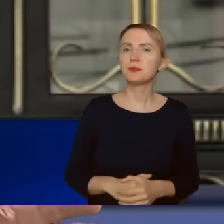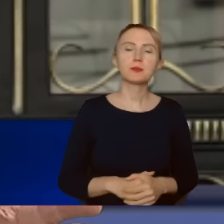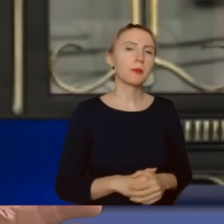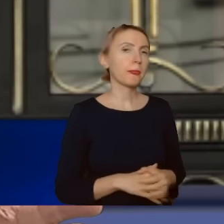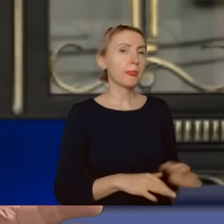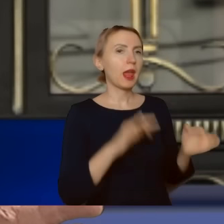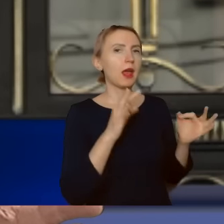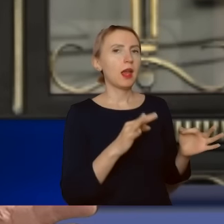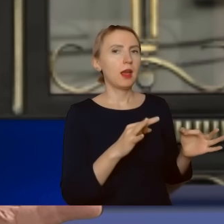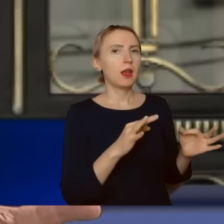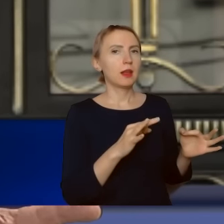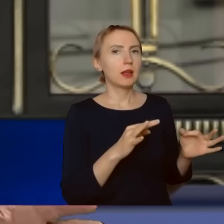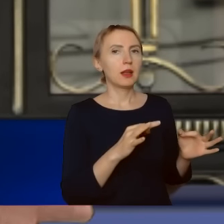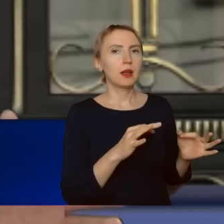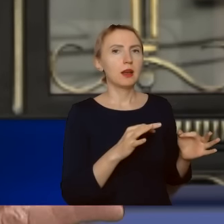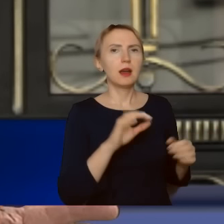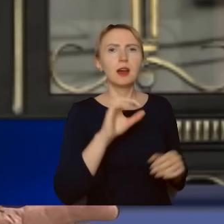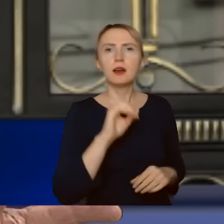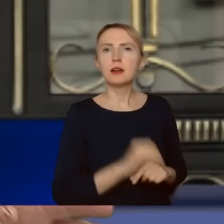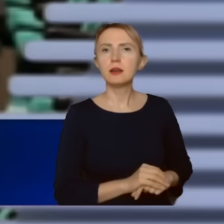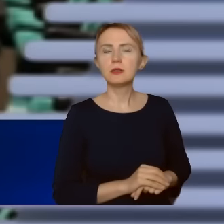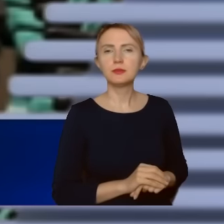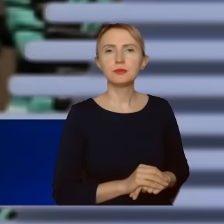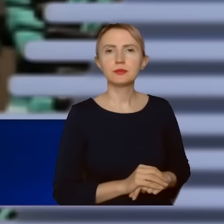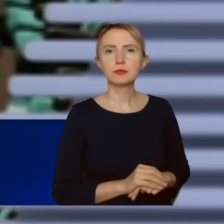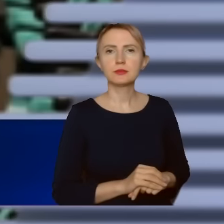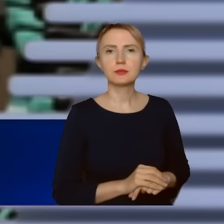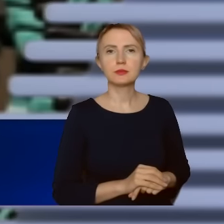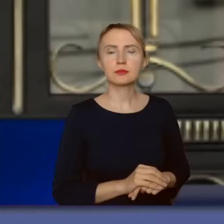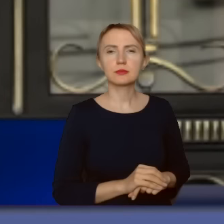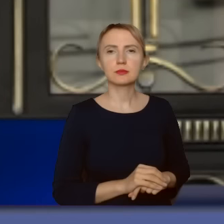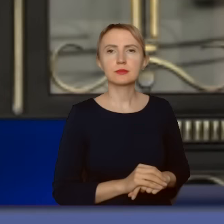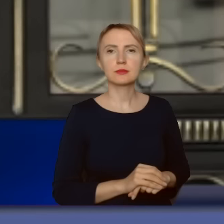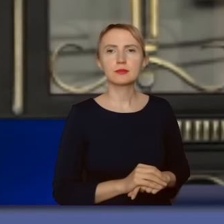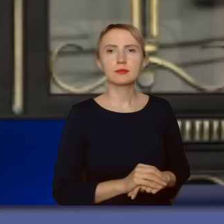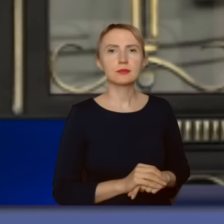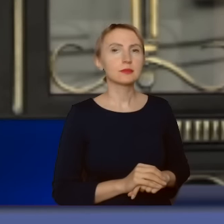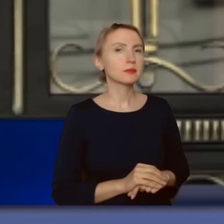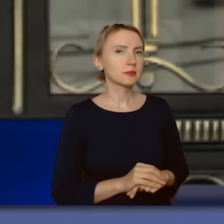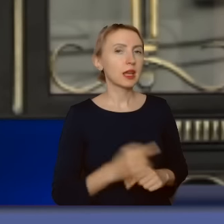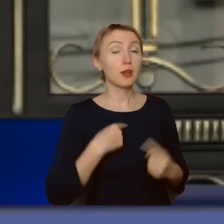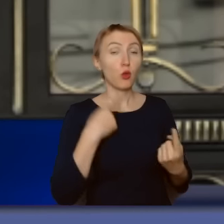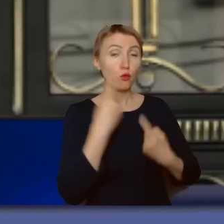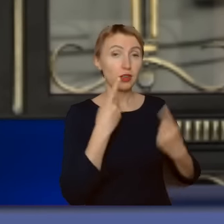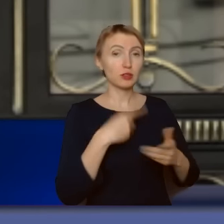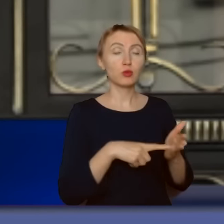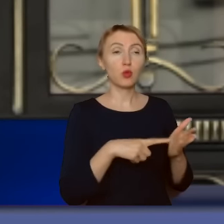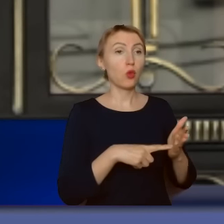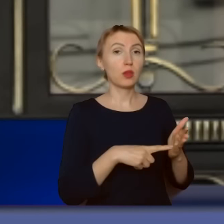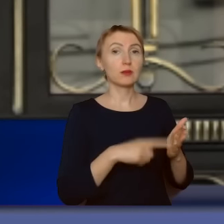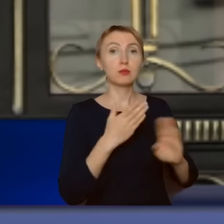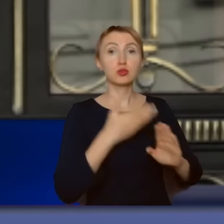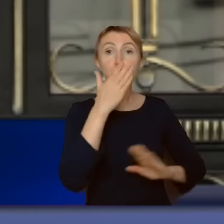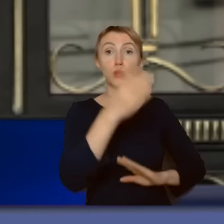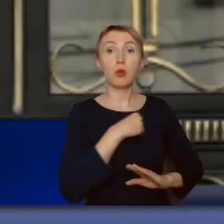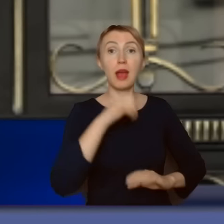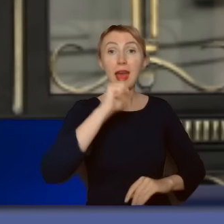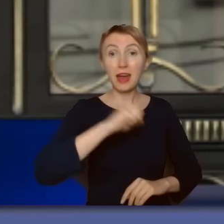jeszcze... Atom. Odchodzimy prokuratorzy, od atomu. Panie redaktorze, uważam, że to jest absolutnie przyszłość